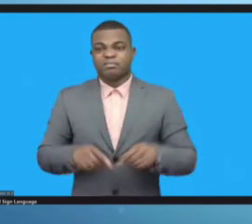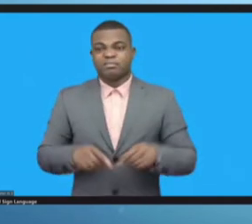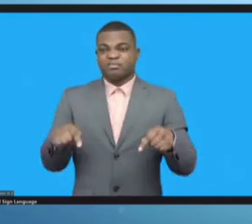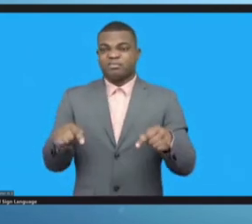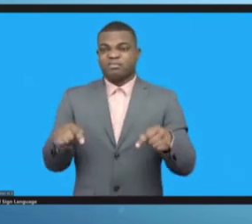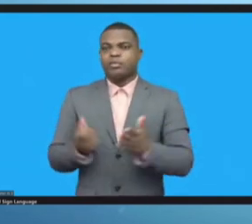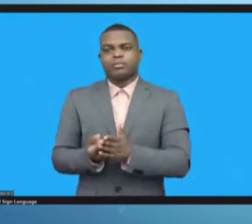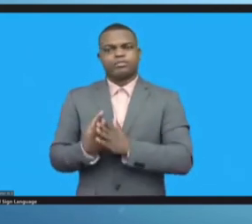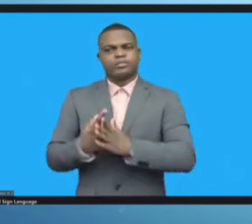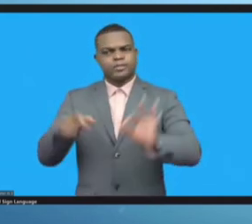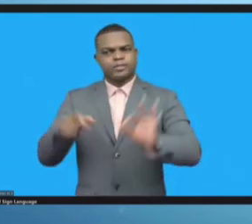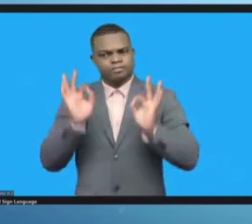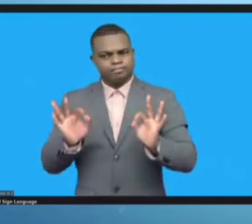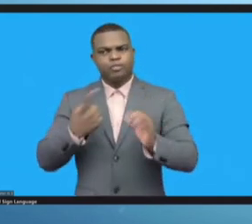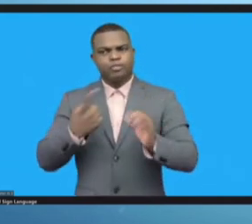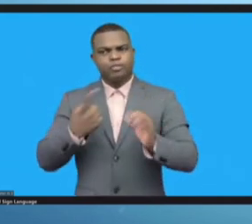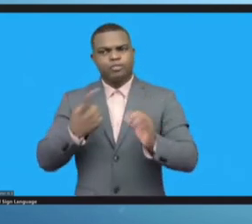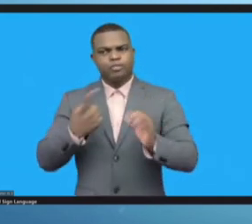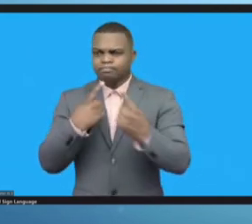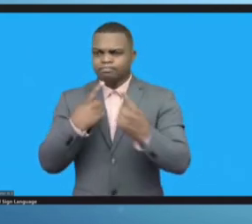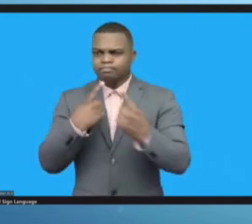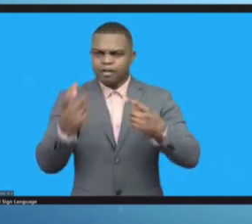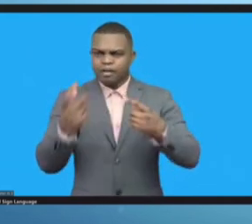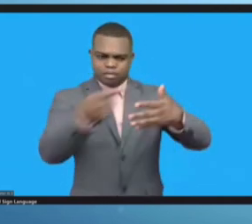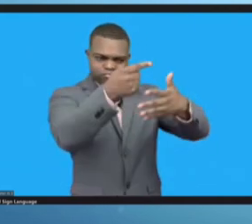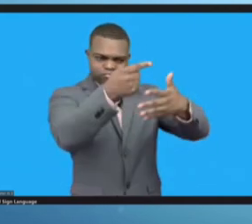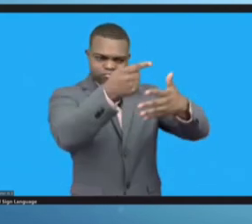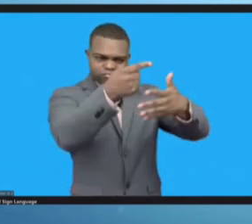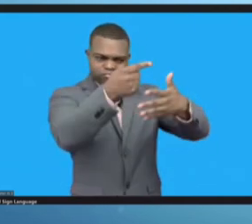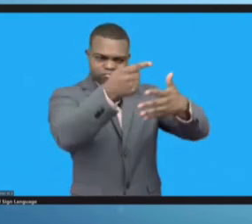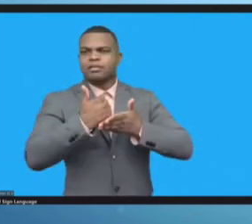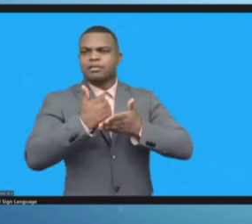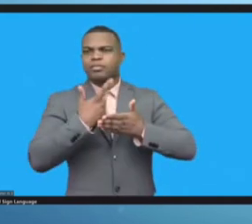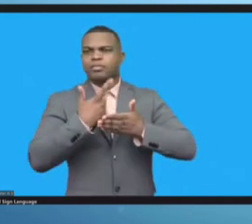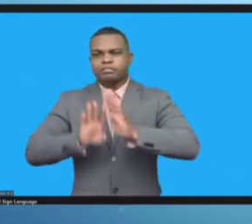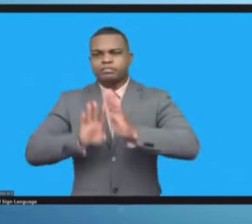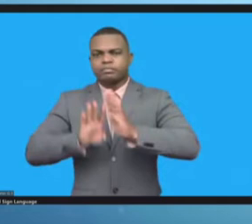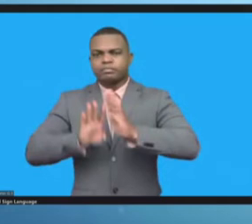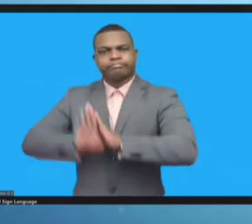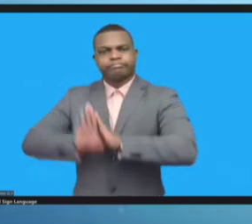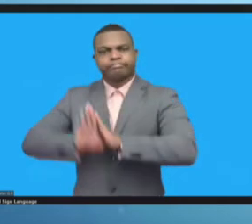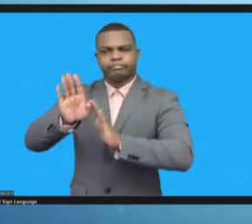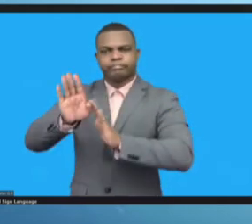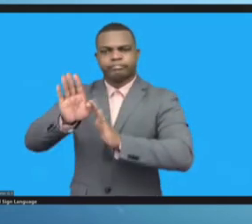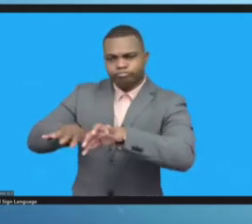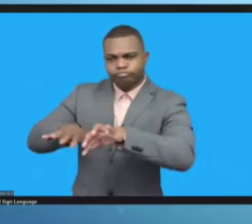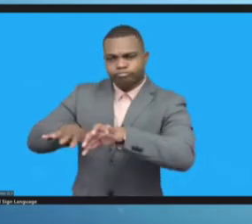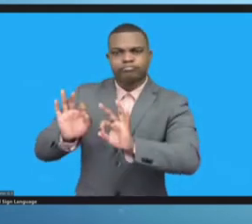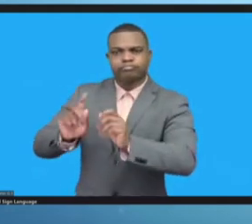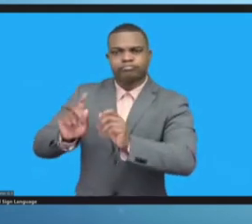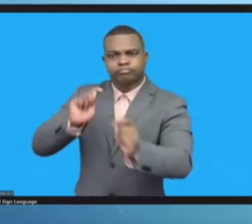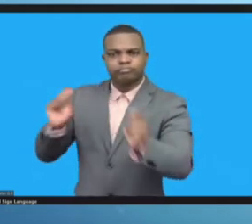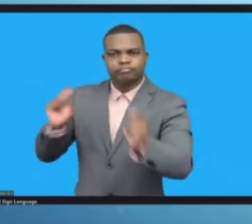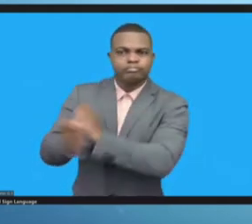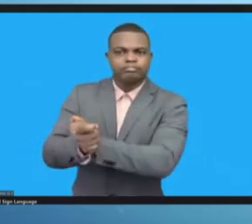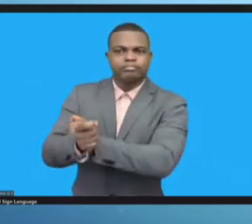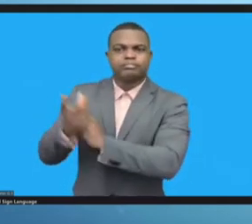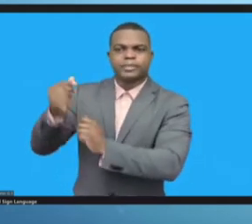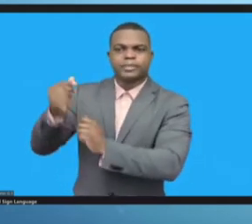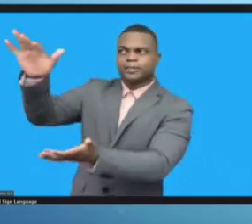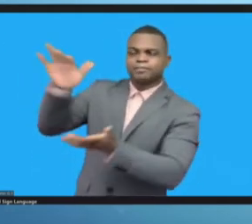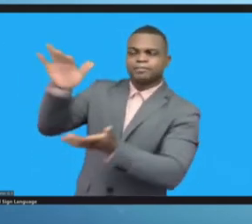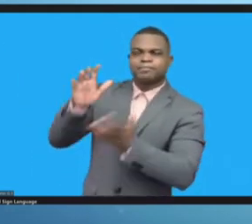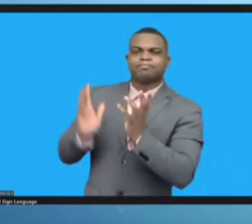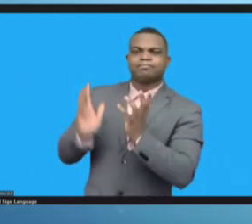limiter le fossé numérique. Sur le continent africain, une seule personne sur trois ne peut accéder à